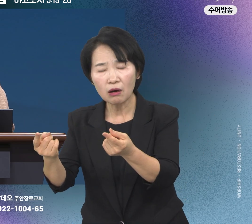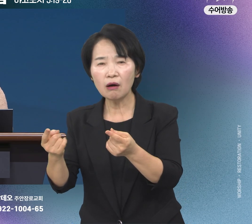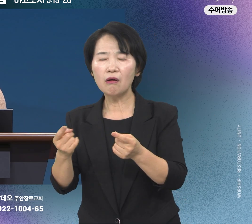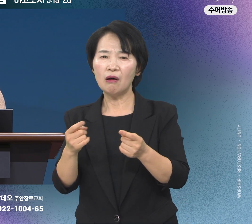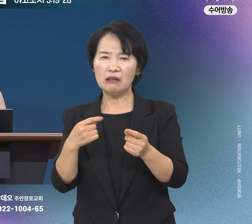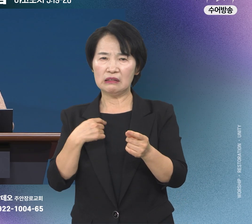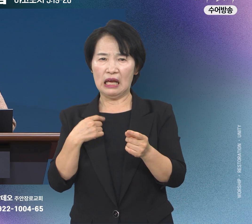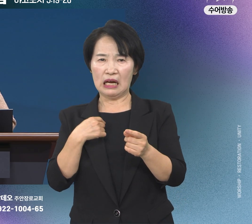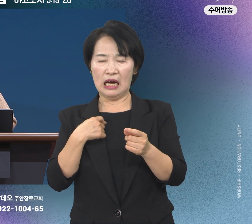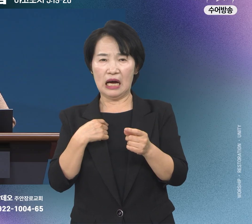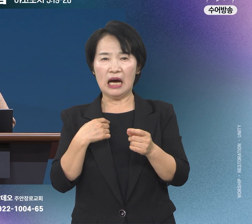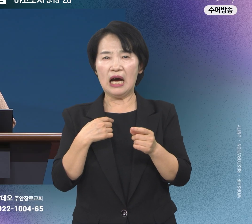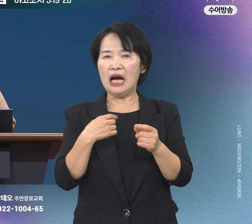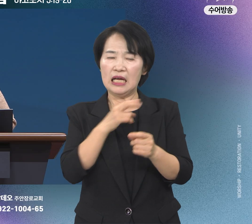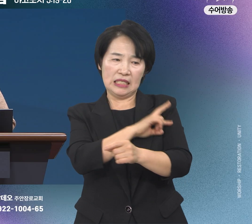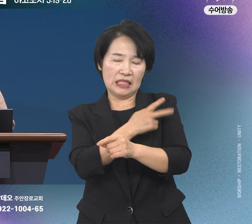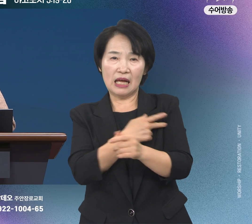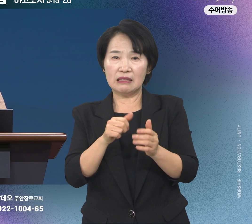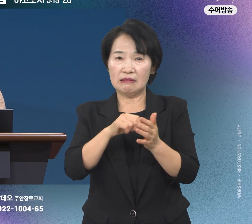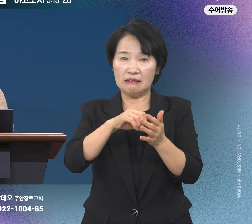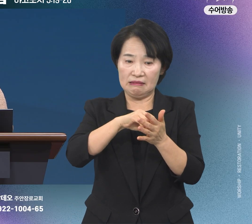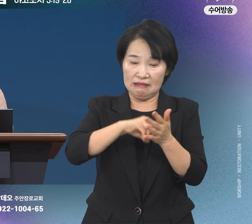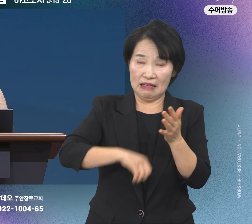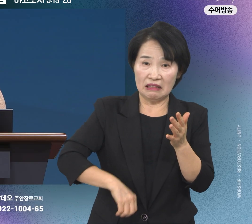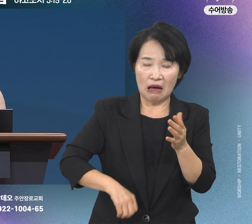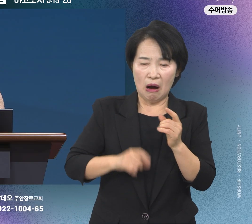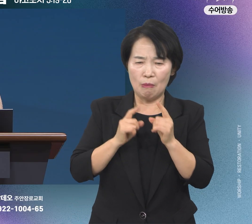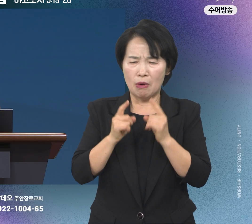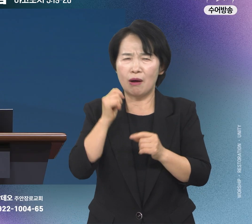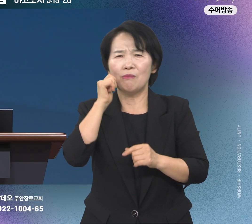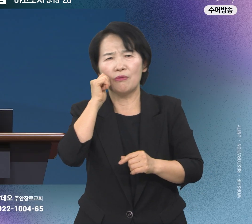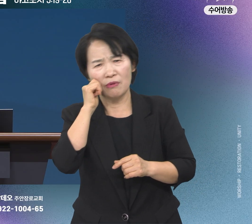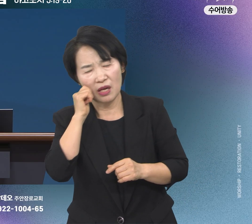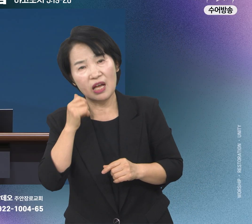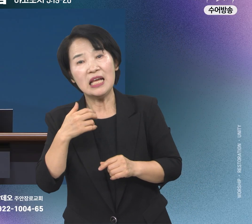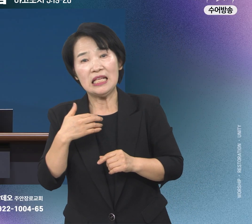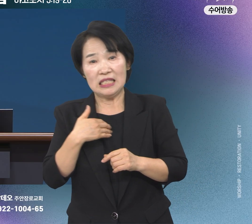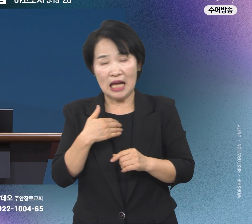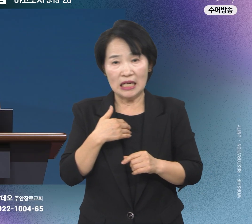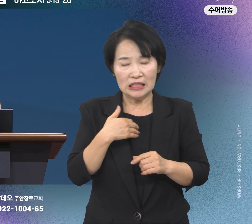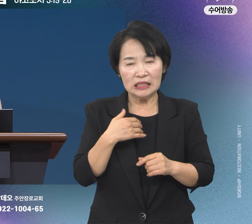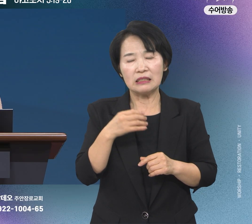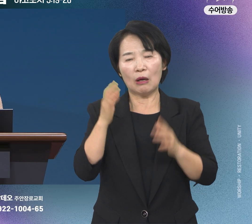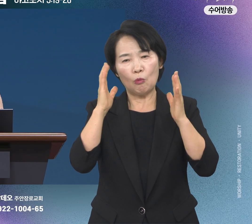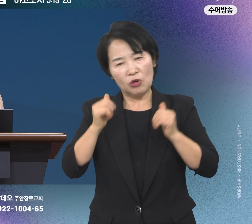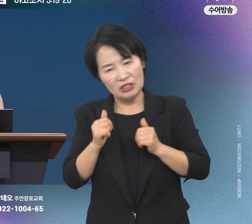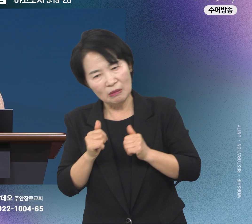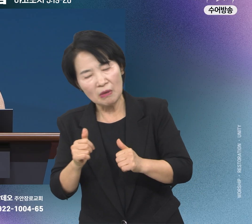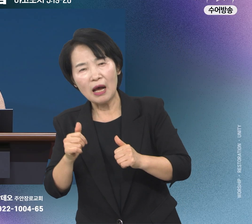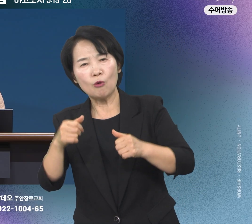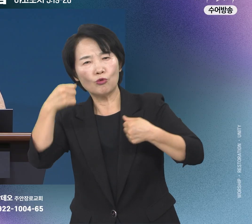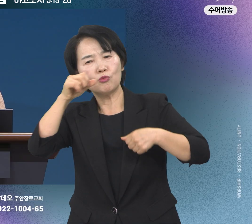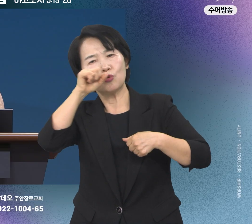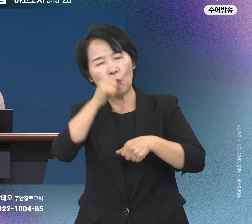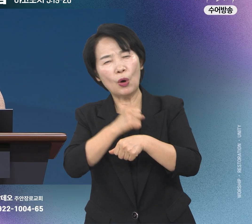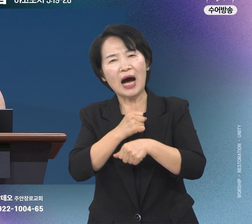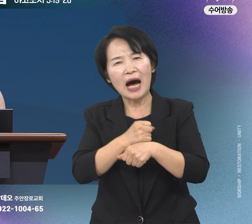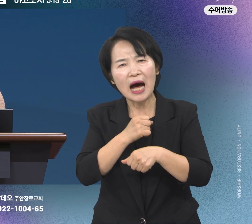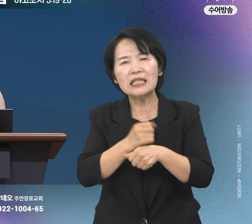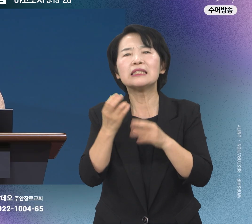주변 동생들한테는 저는 그저 그냥 공부 열심히 하고 춤 좋아하는 언니이자 누나였습니다. 그래서 그렇게